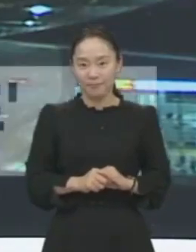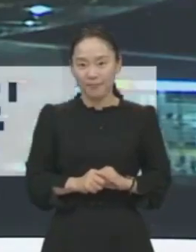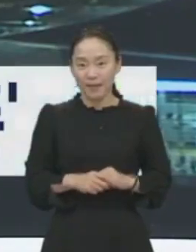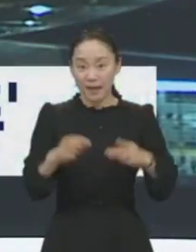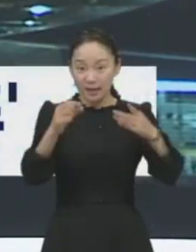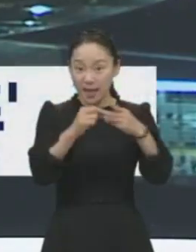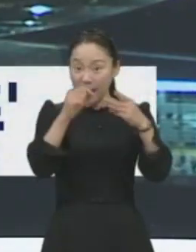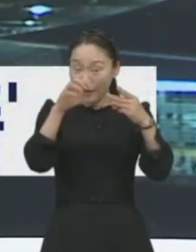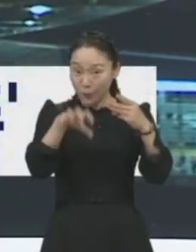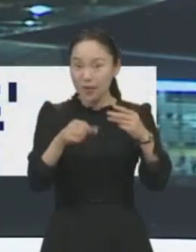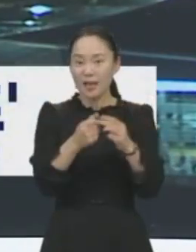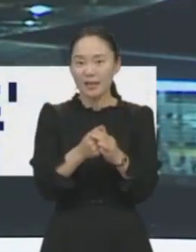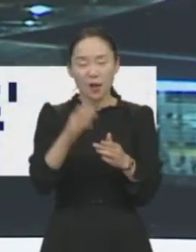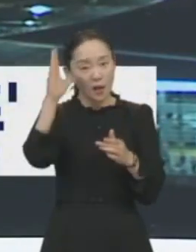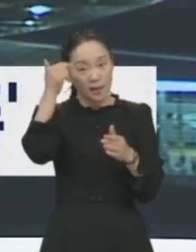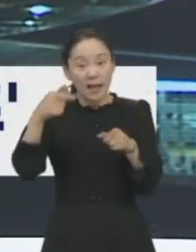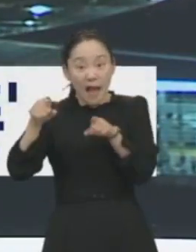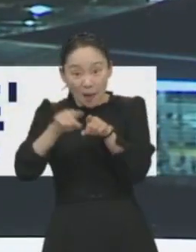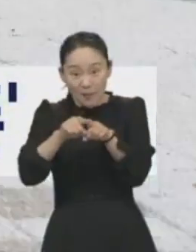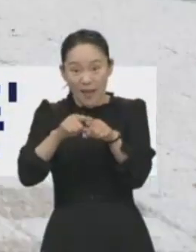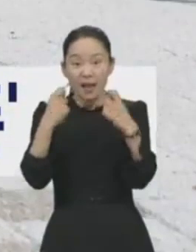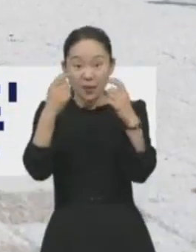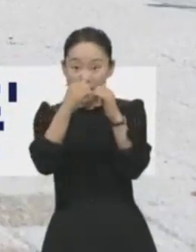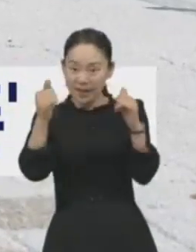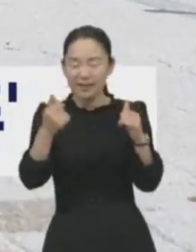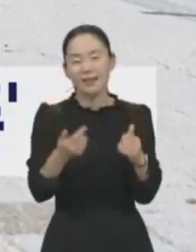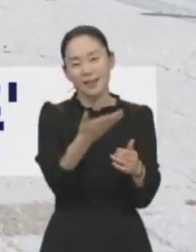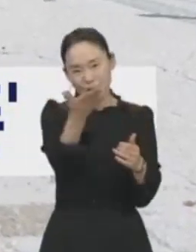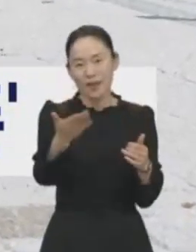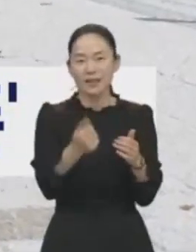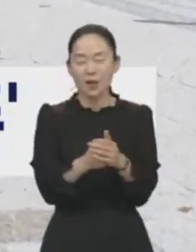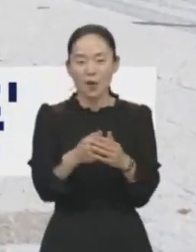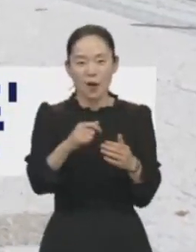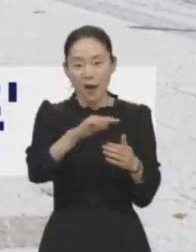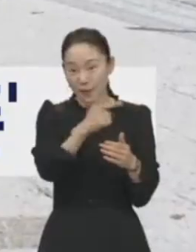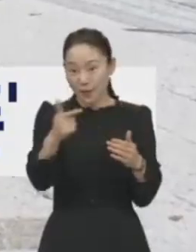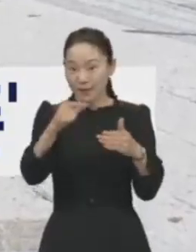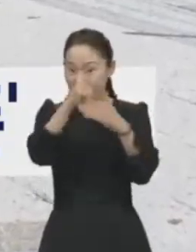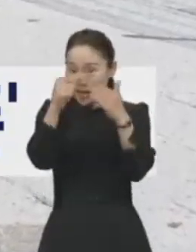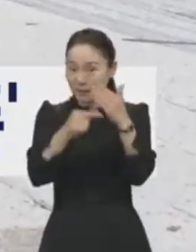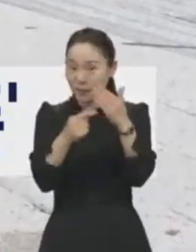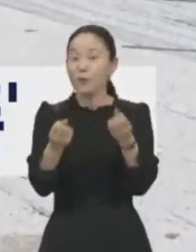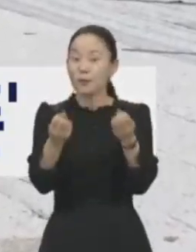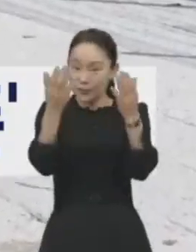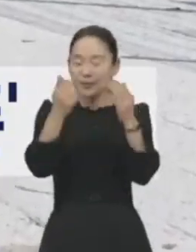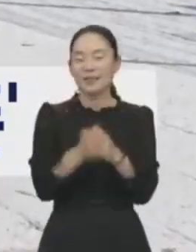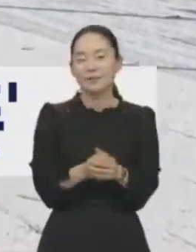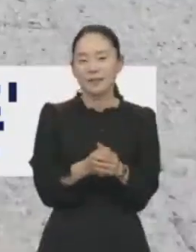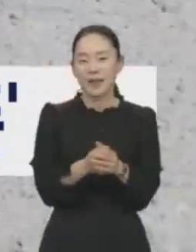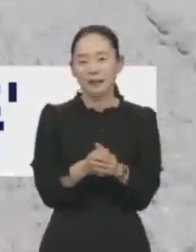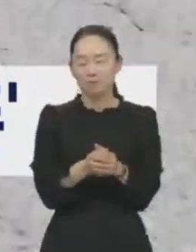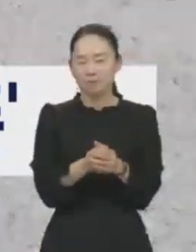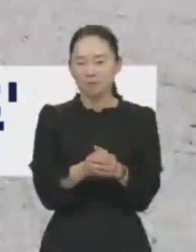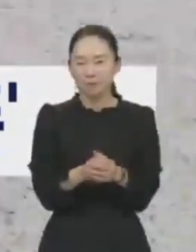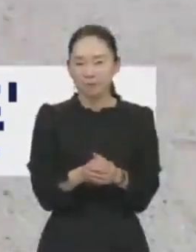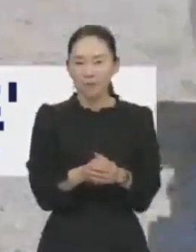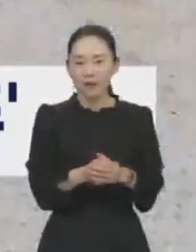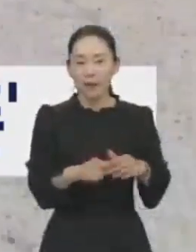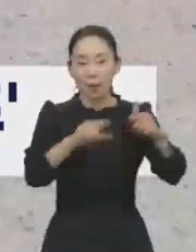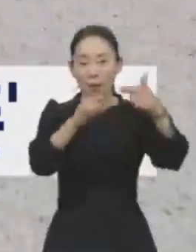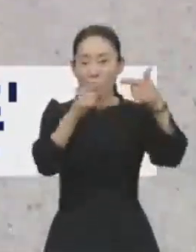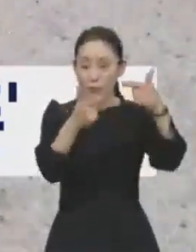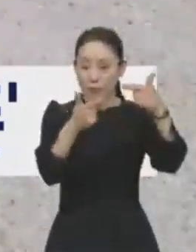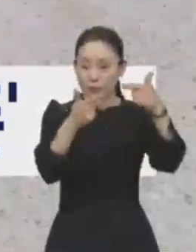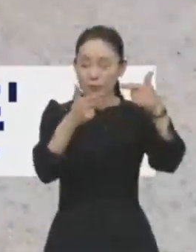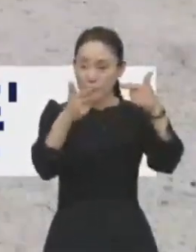태양군이 반려동물을 동반한 여행객들을 위해 다체로운 행사를 마련했습니다 다음 달 6일부터 7일까지